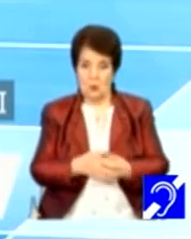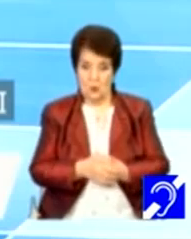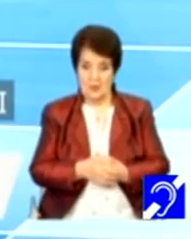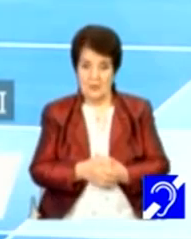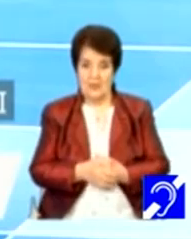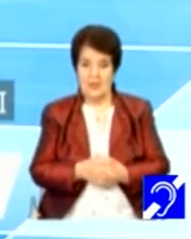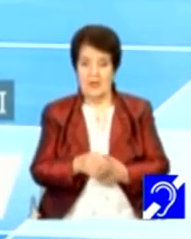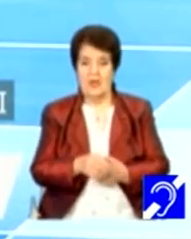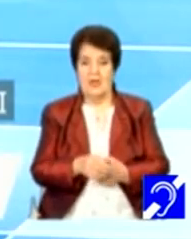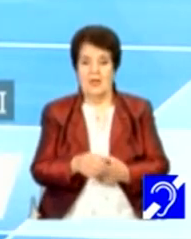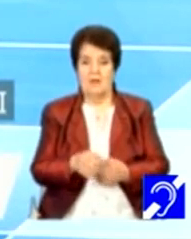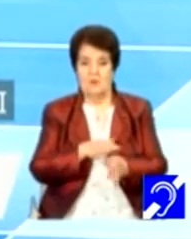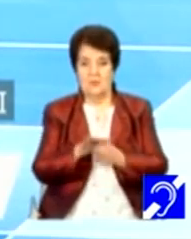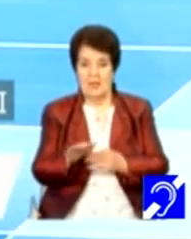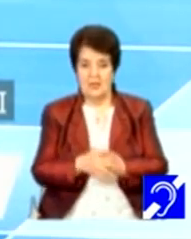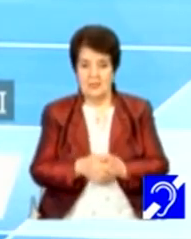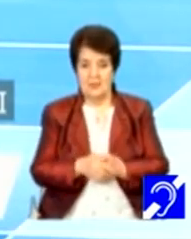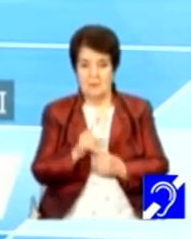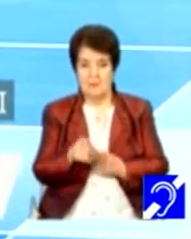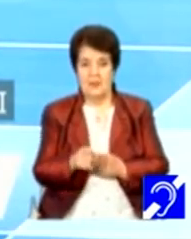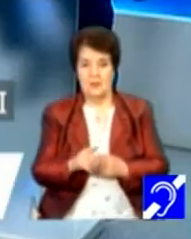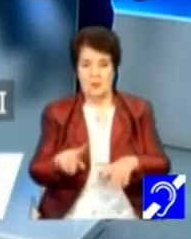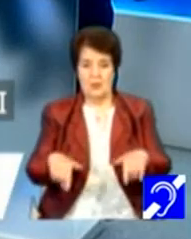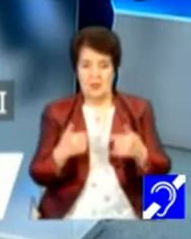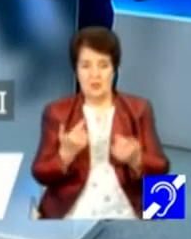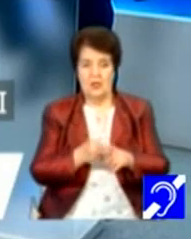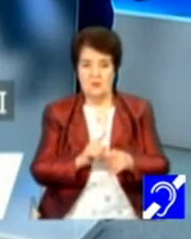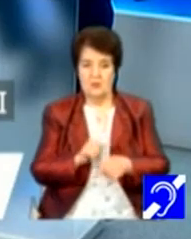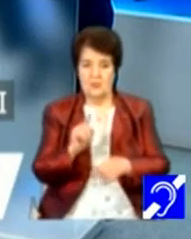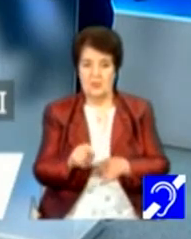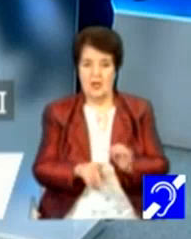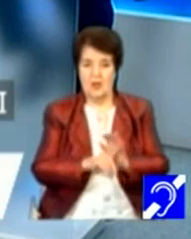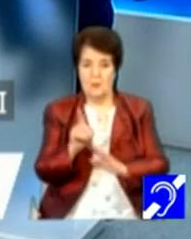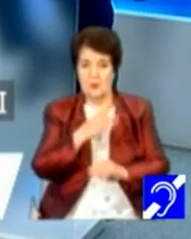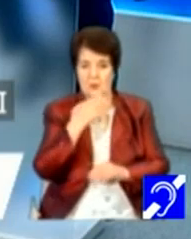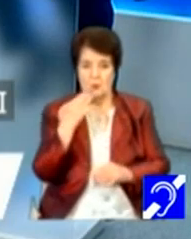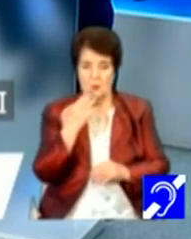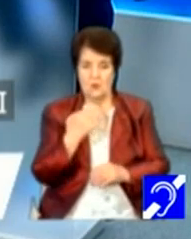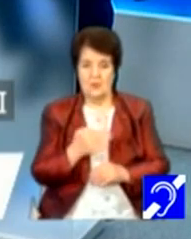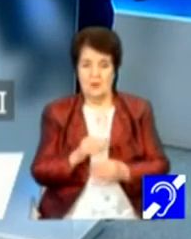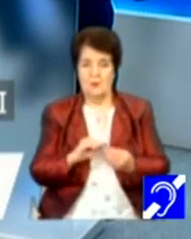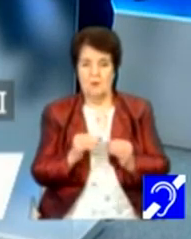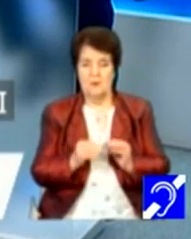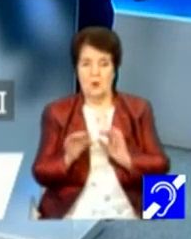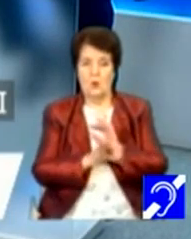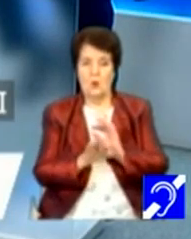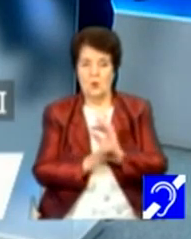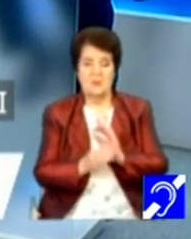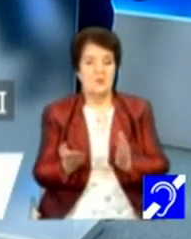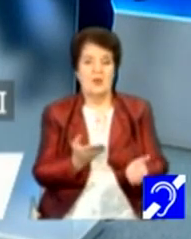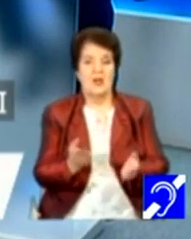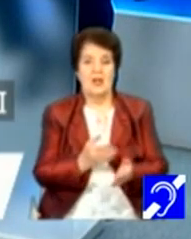special pentru eradicarea acestui flagel, de la care pornesc cele mai multe probleme, corupția? Care ar